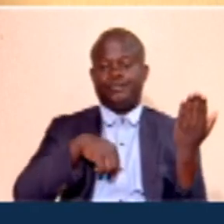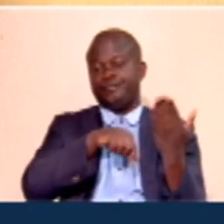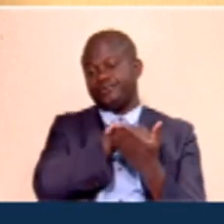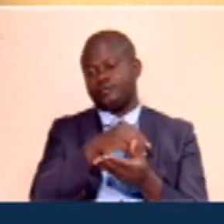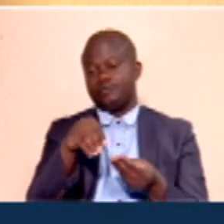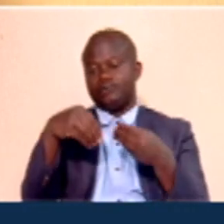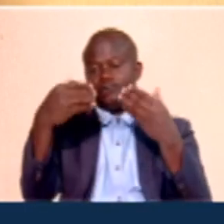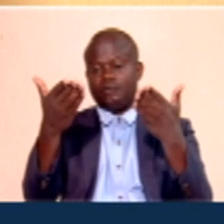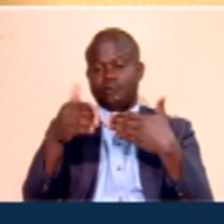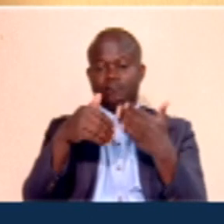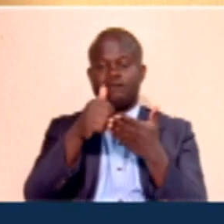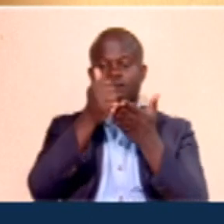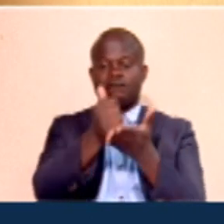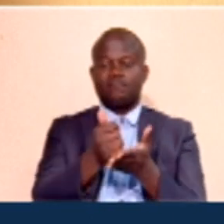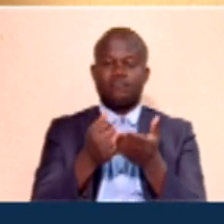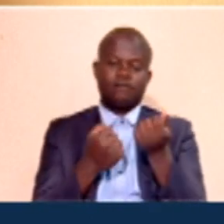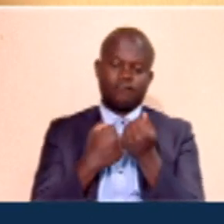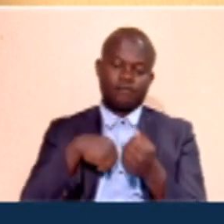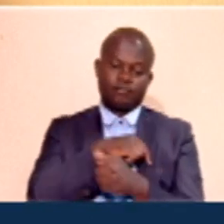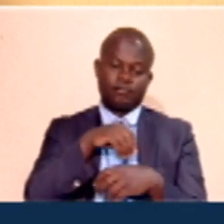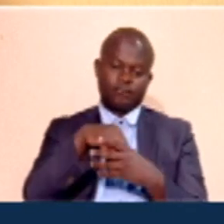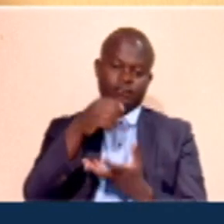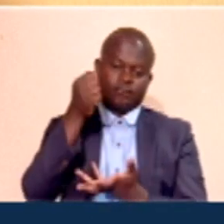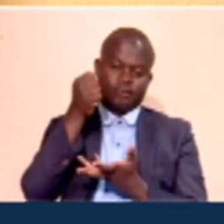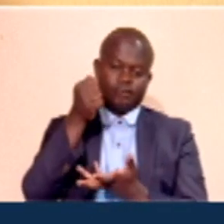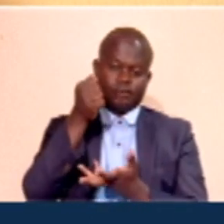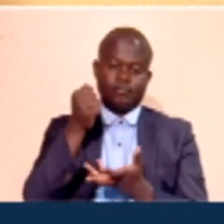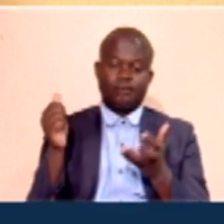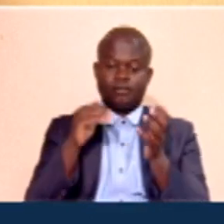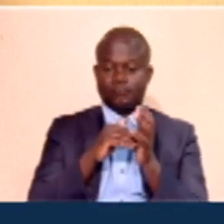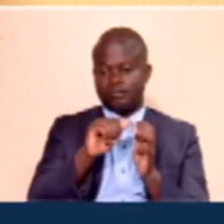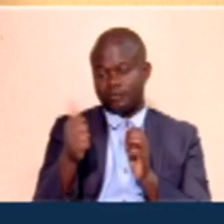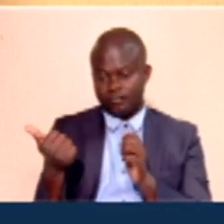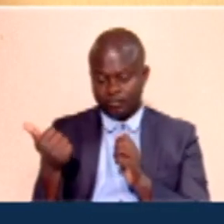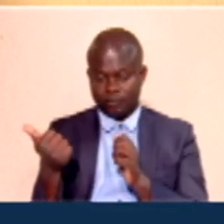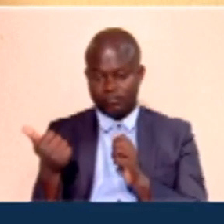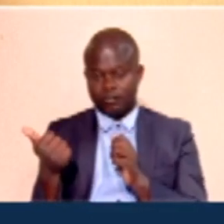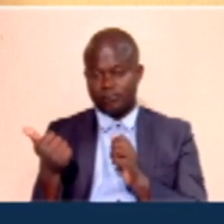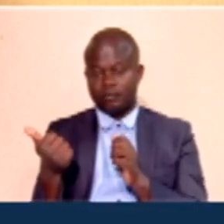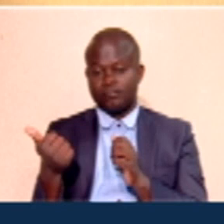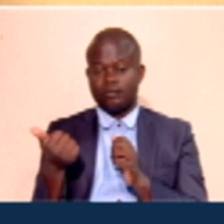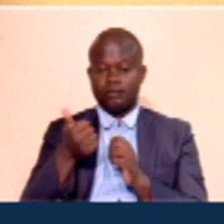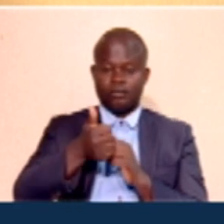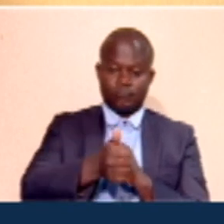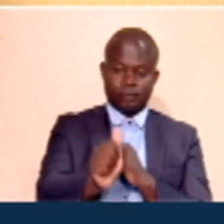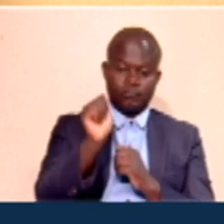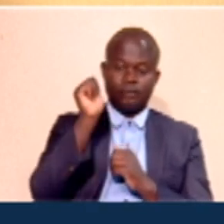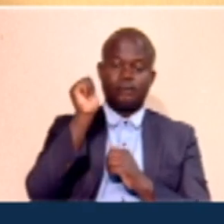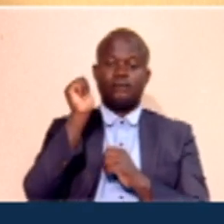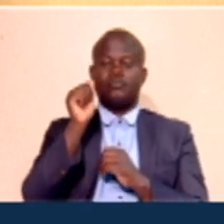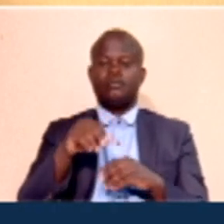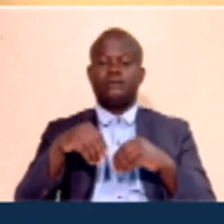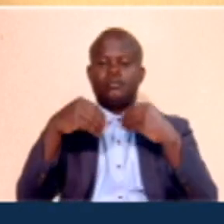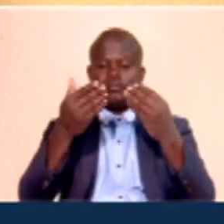gutanga ubufasha bwacu mu ngengo y'imari. Ikindi nanone ni uko ari narwo